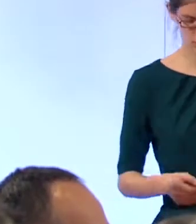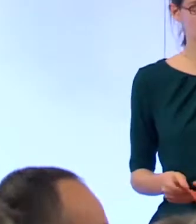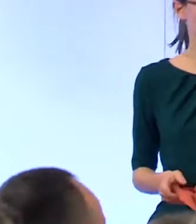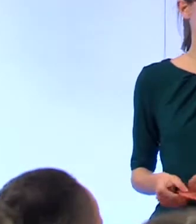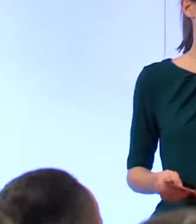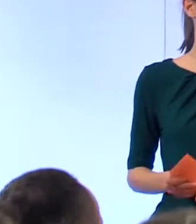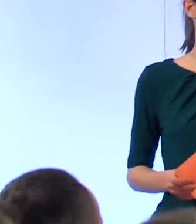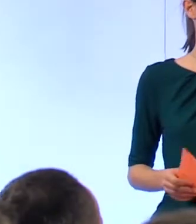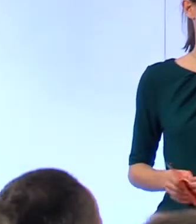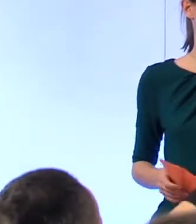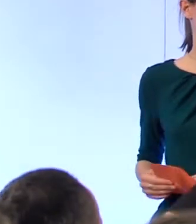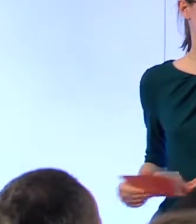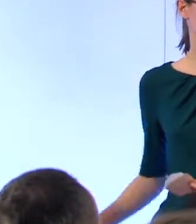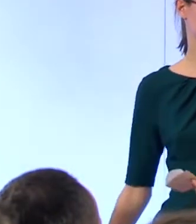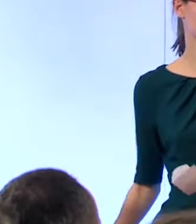Éric Piolle.